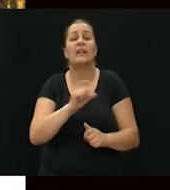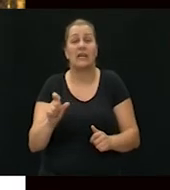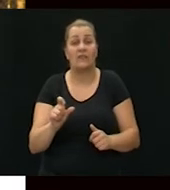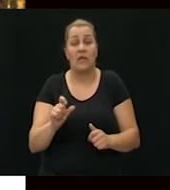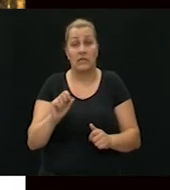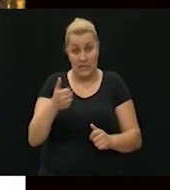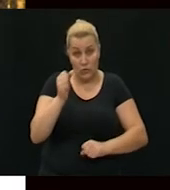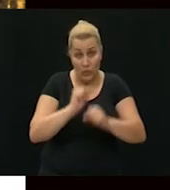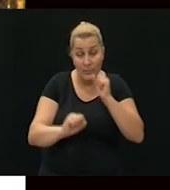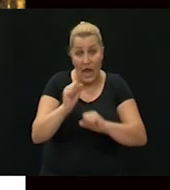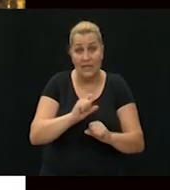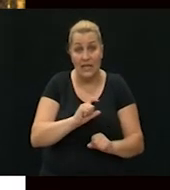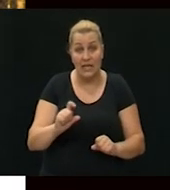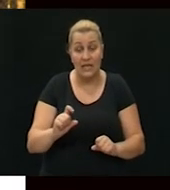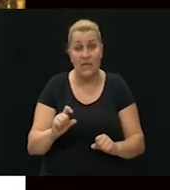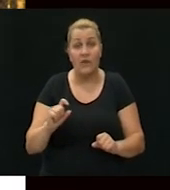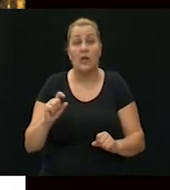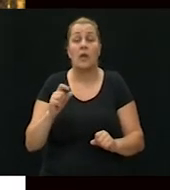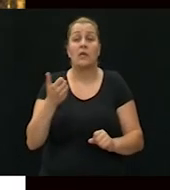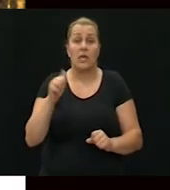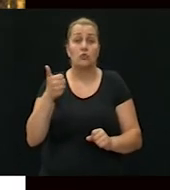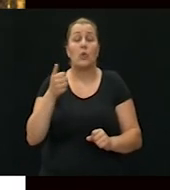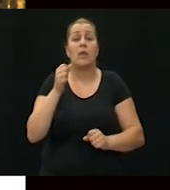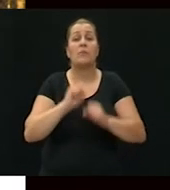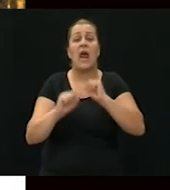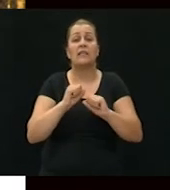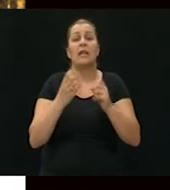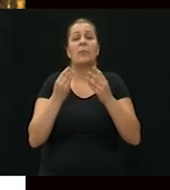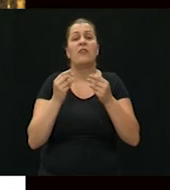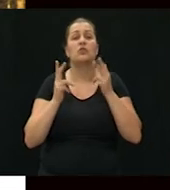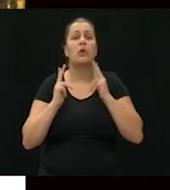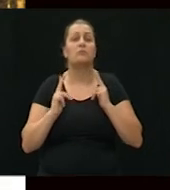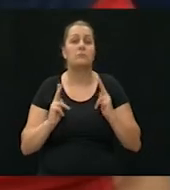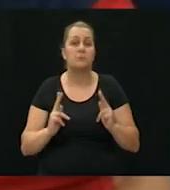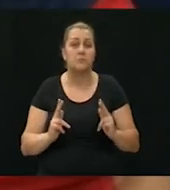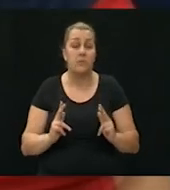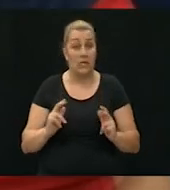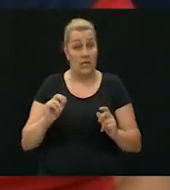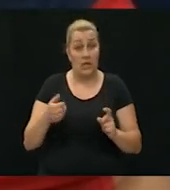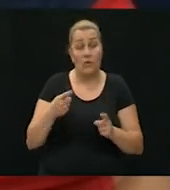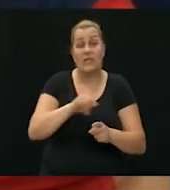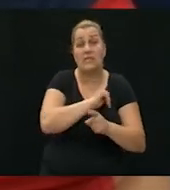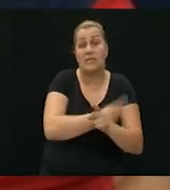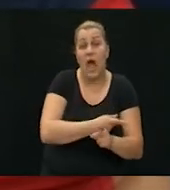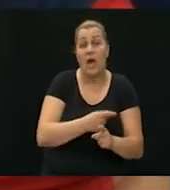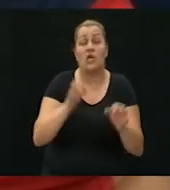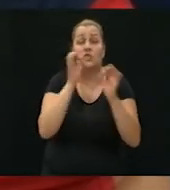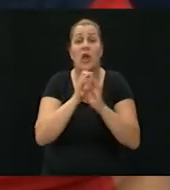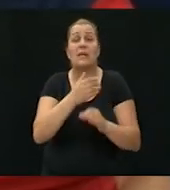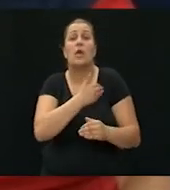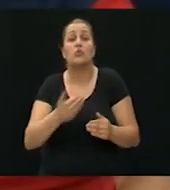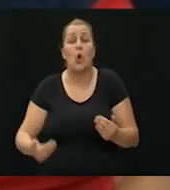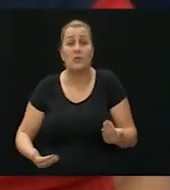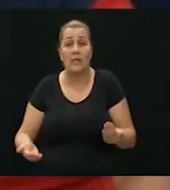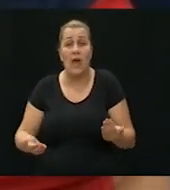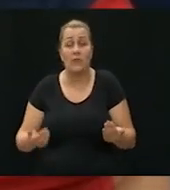branitelji dio krivnje na sebi? Možda su se previše pasivizirali? Ili su to neke snage koje su još uvijek žale za Jugoslavijom? Vi